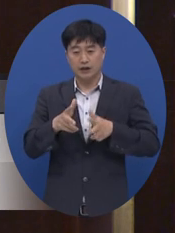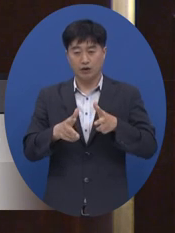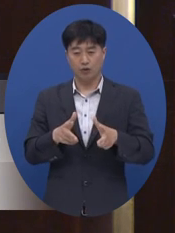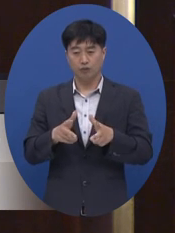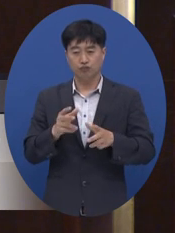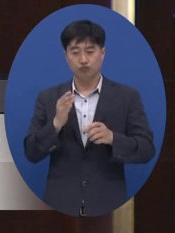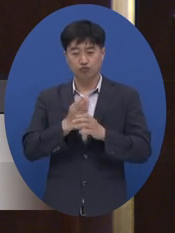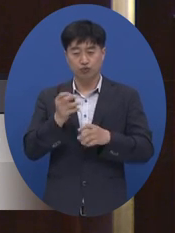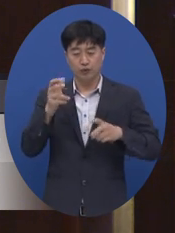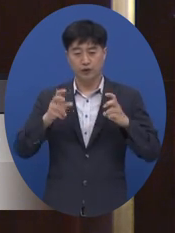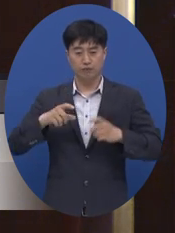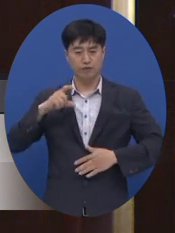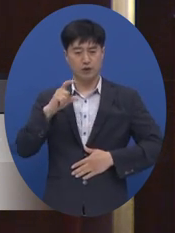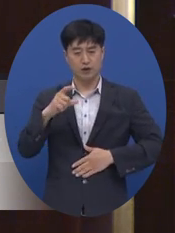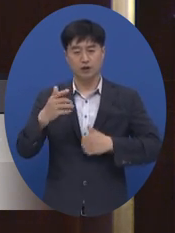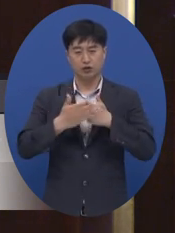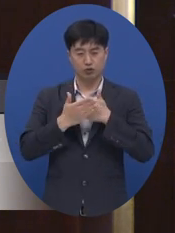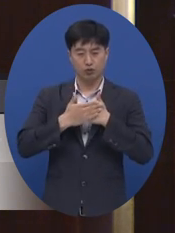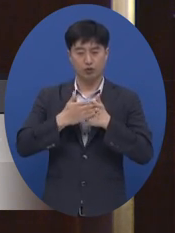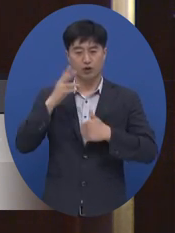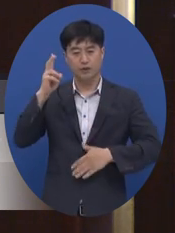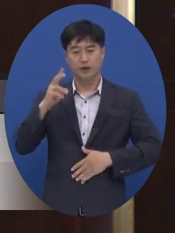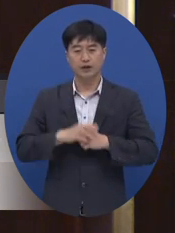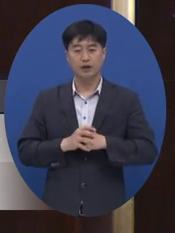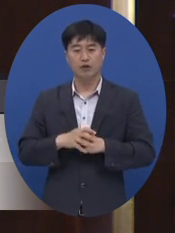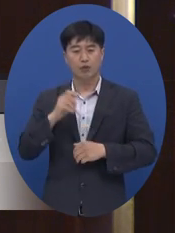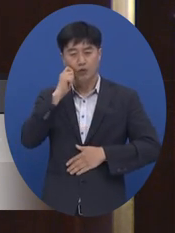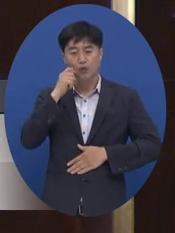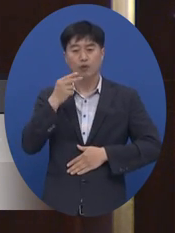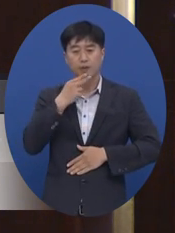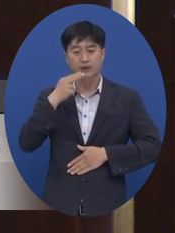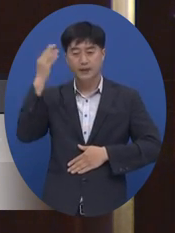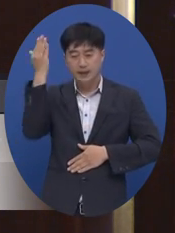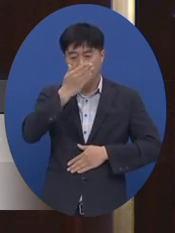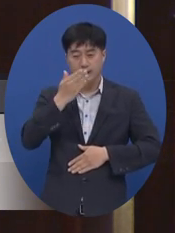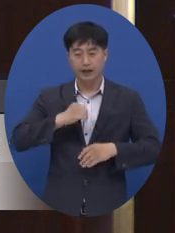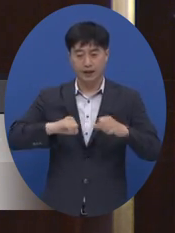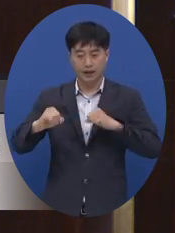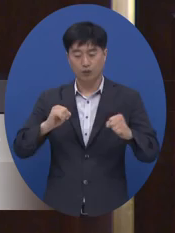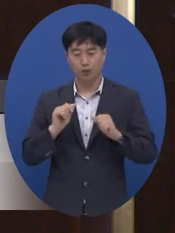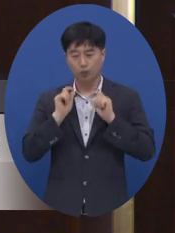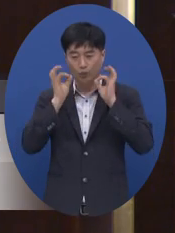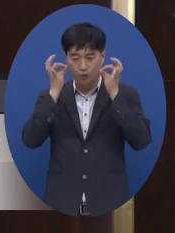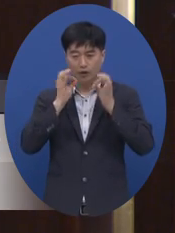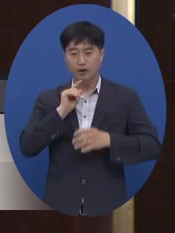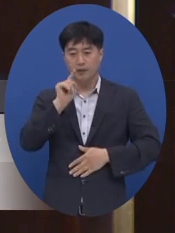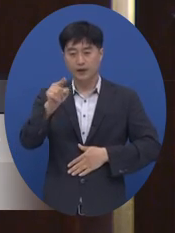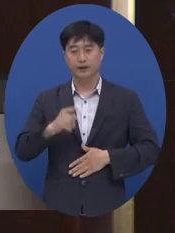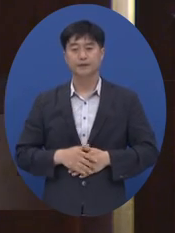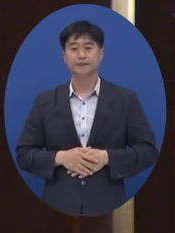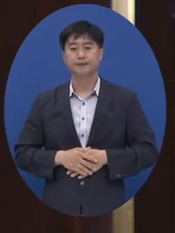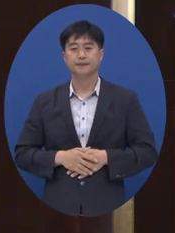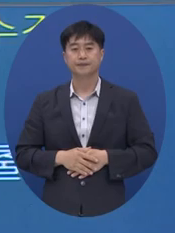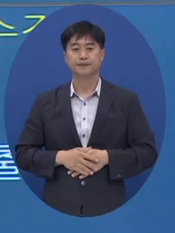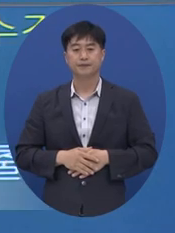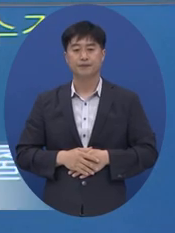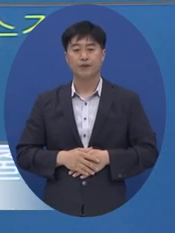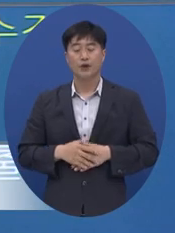특히 중소기업에 든든한 지원이 될 것입니다. 차질 없이 투명하게 집행되도록